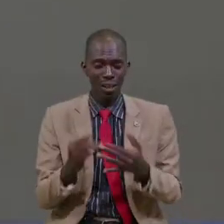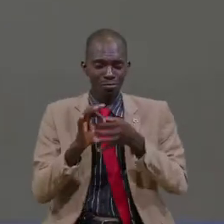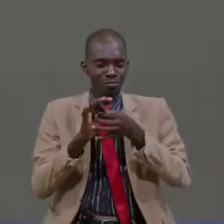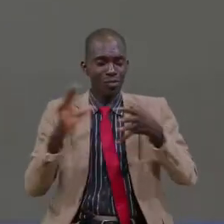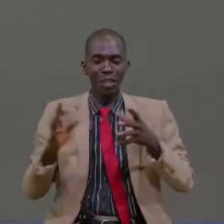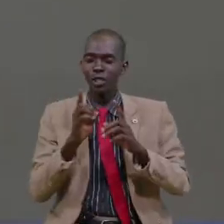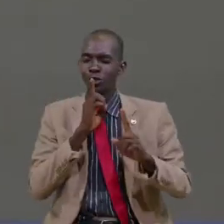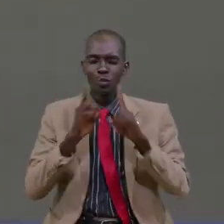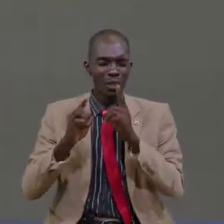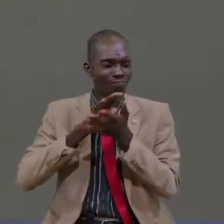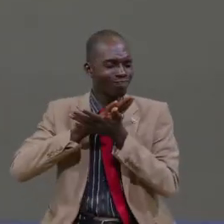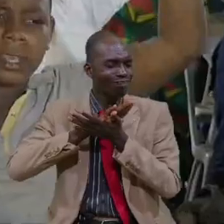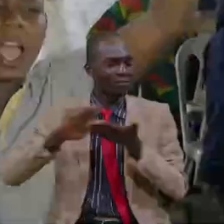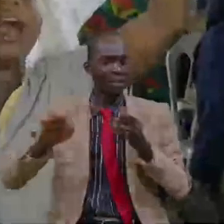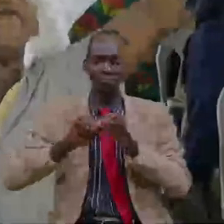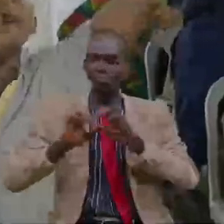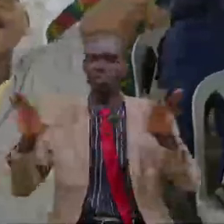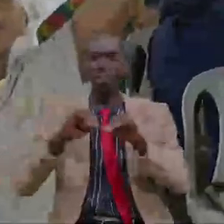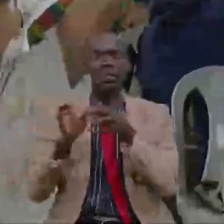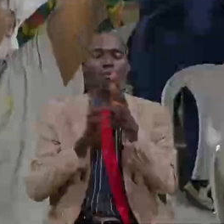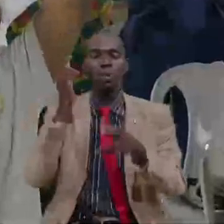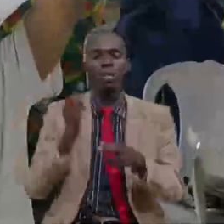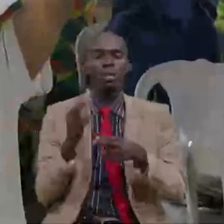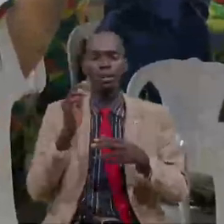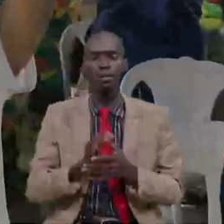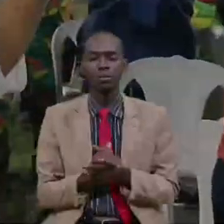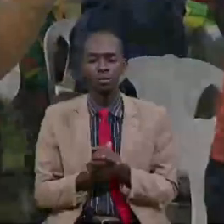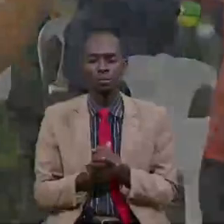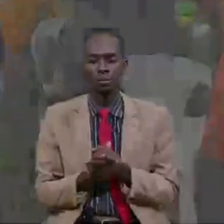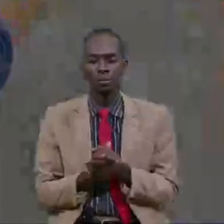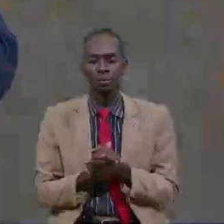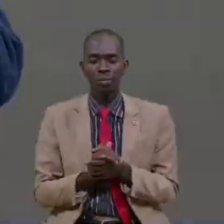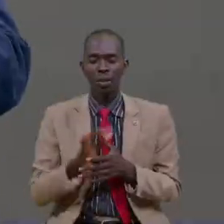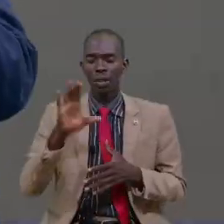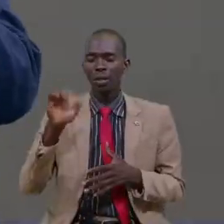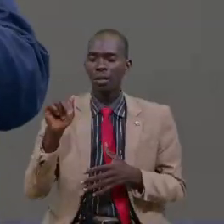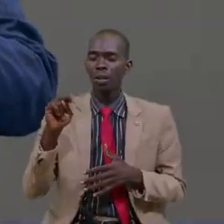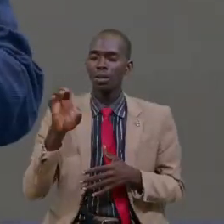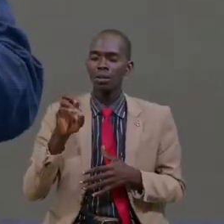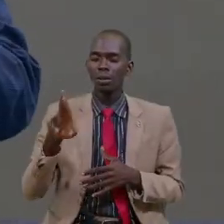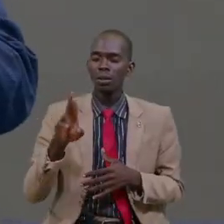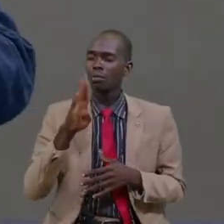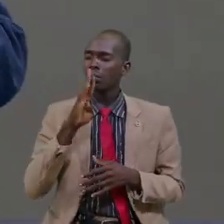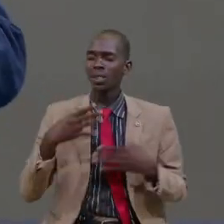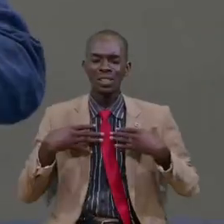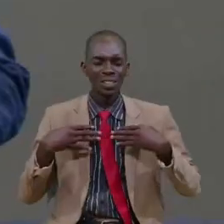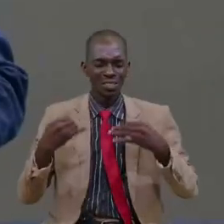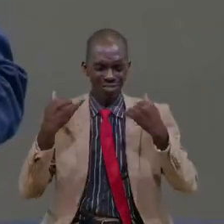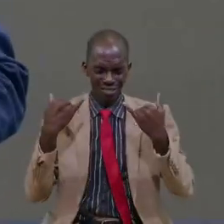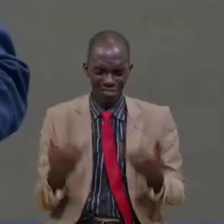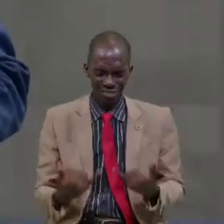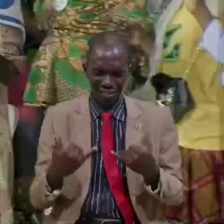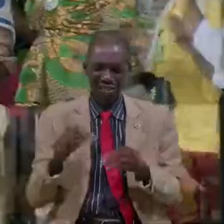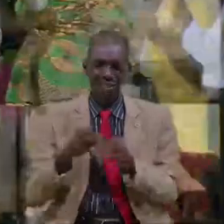déliés, parlez clairement au nom de Jésus. Cancer, sois guéri